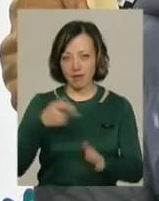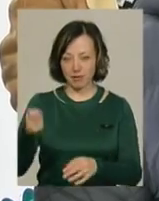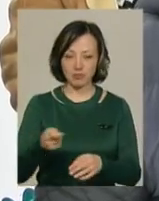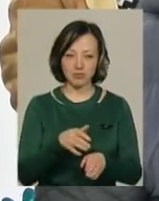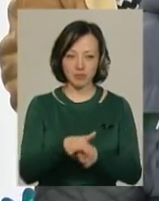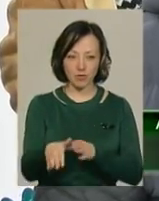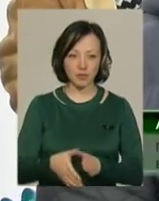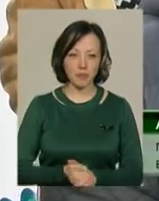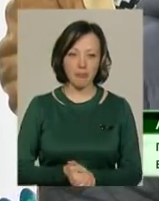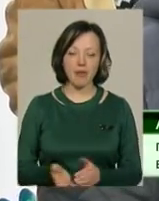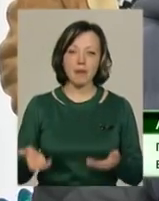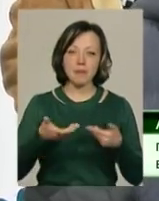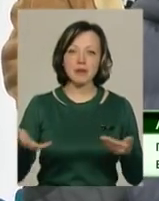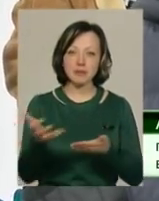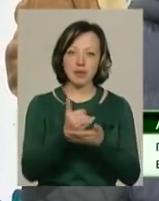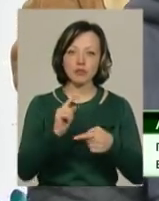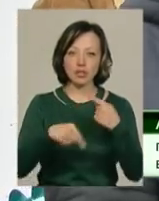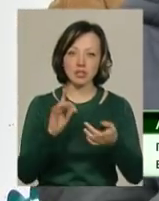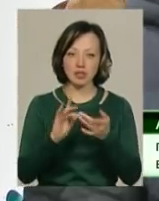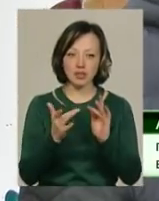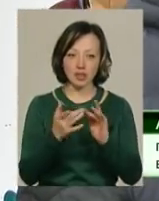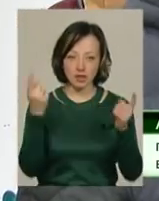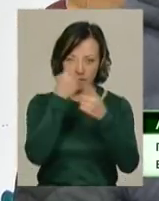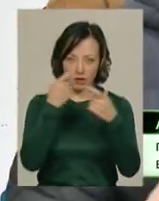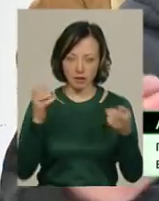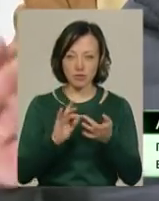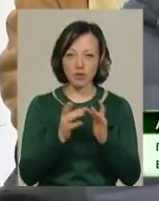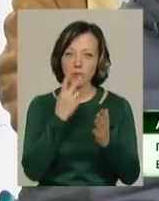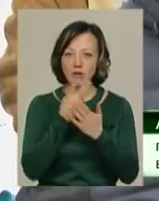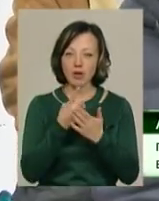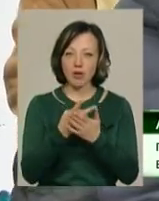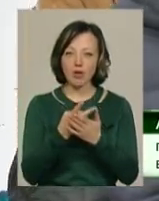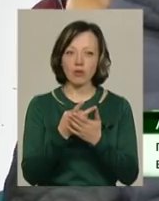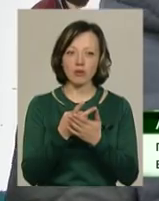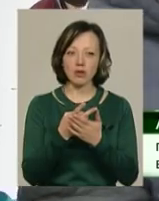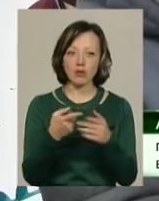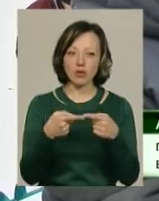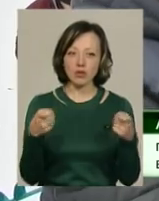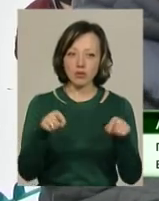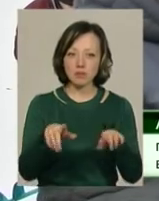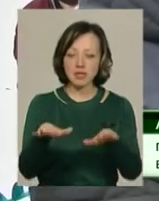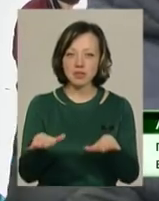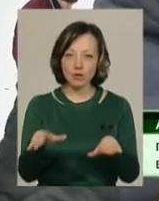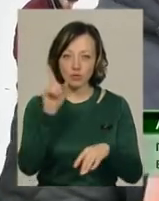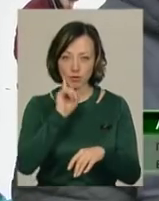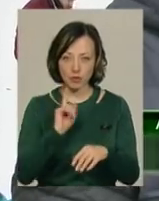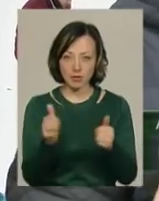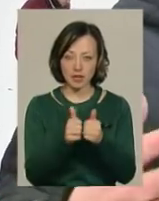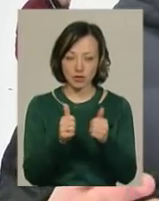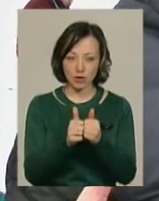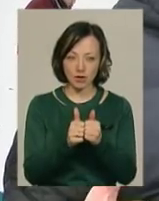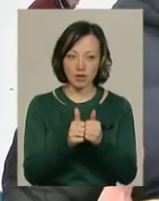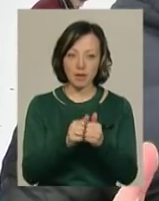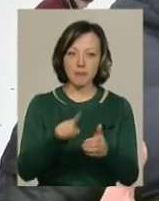Ми збирали через інтернет. Тираж об'яви інтернету, ми показуємо, як готель, як місце удобно, близько,